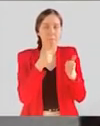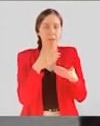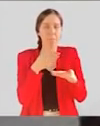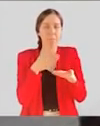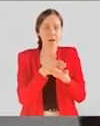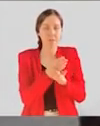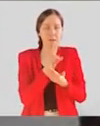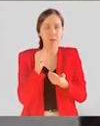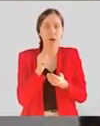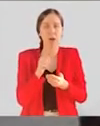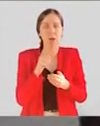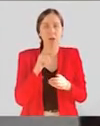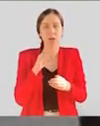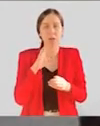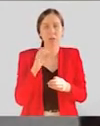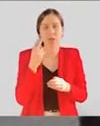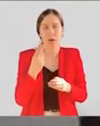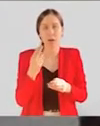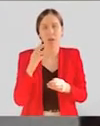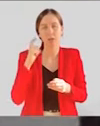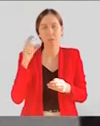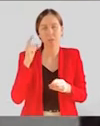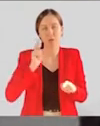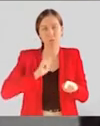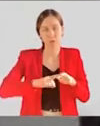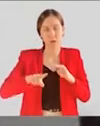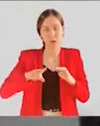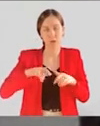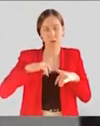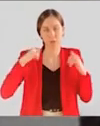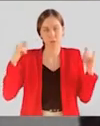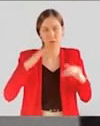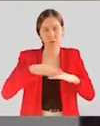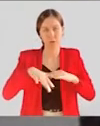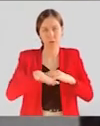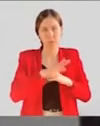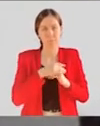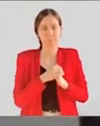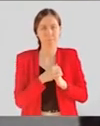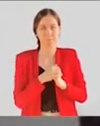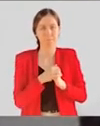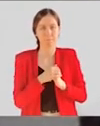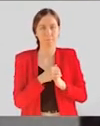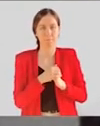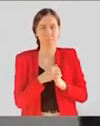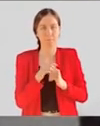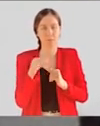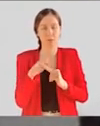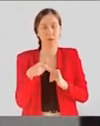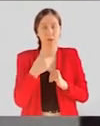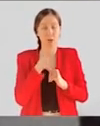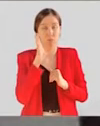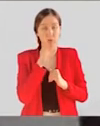страны. Мне весьма приятно отметить, что победа народной революции и достигнутые нами